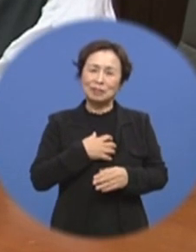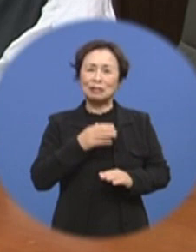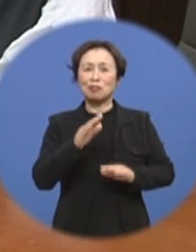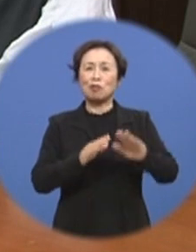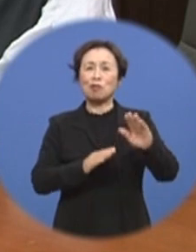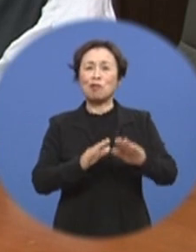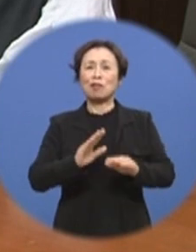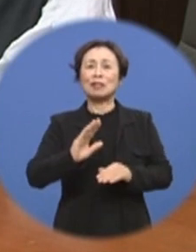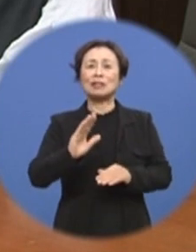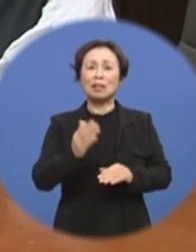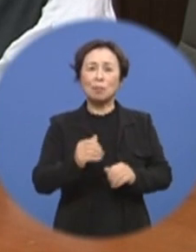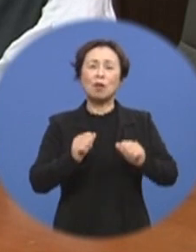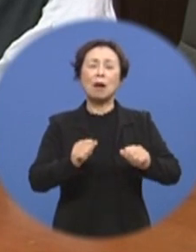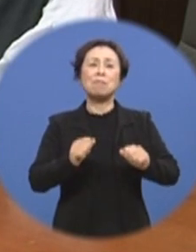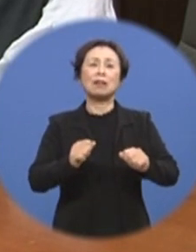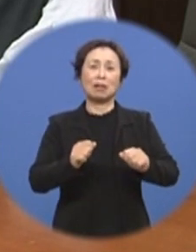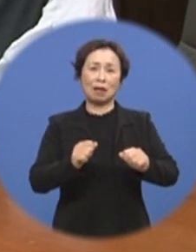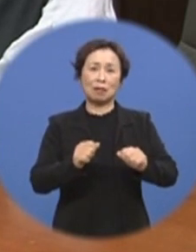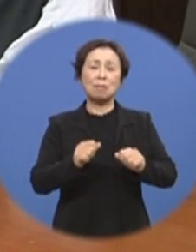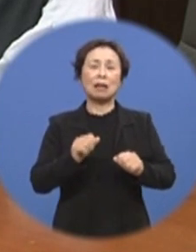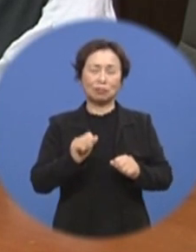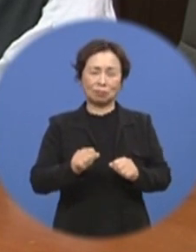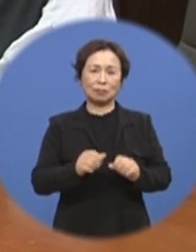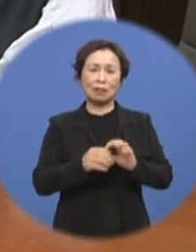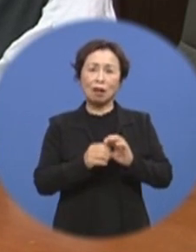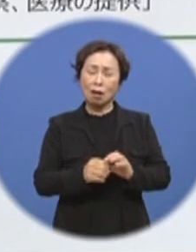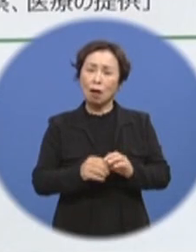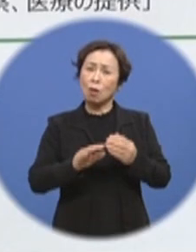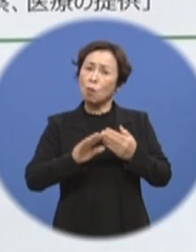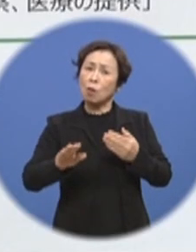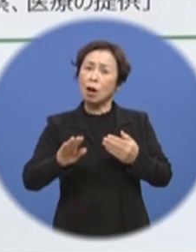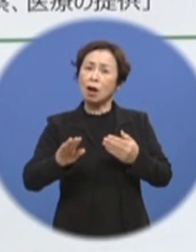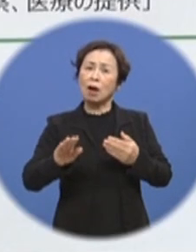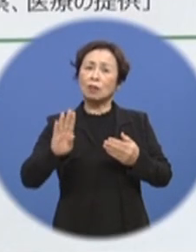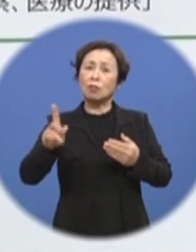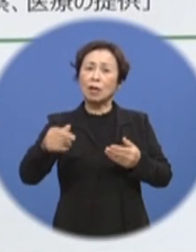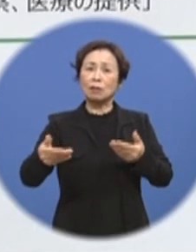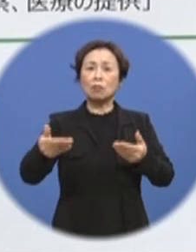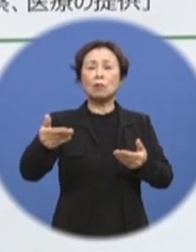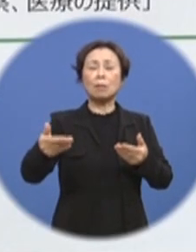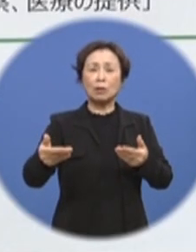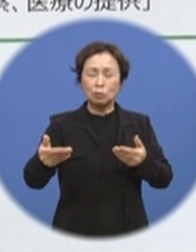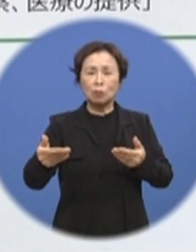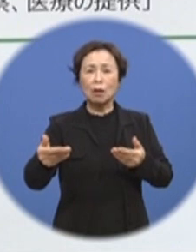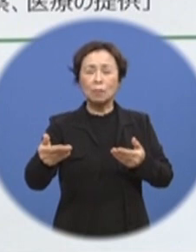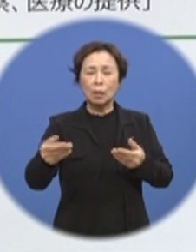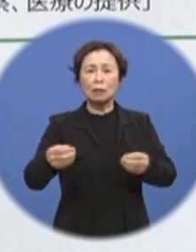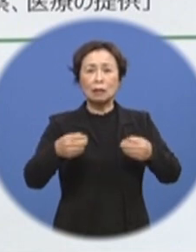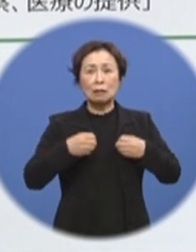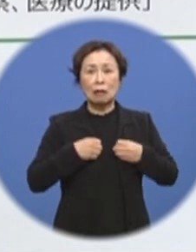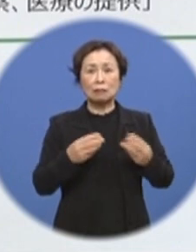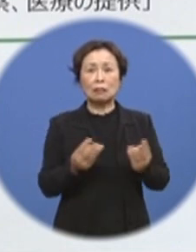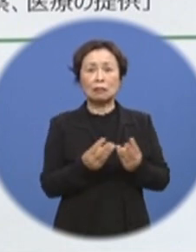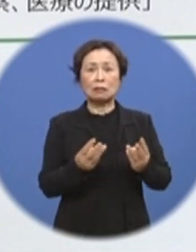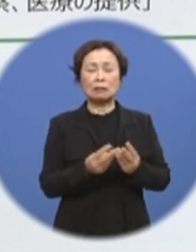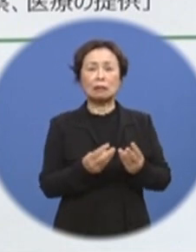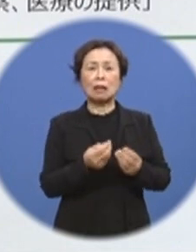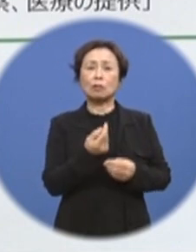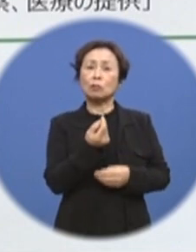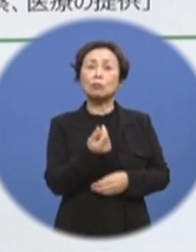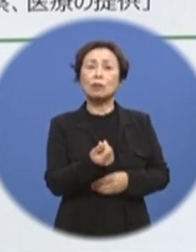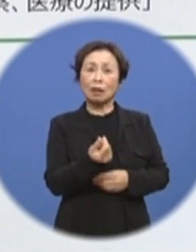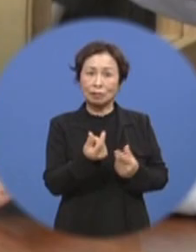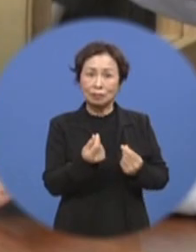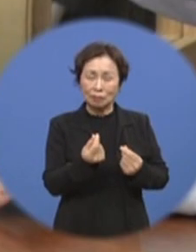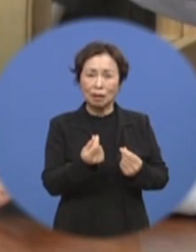あの頑張っているおかげで他県に比べるとちょっとすぐないんですよねそれを頑張っている